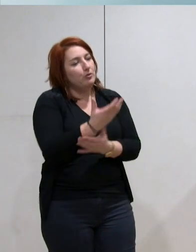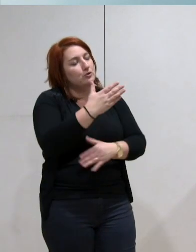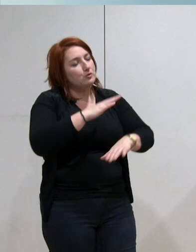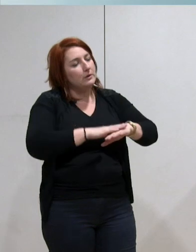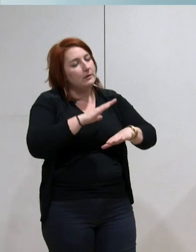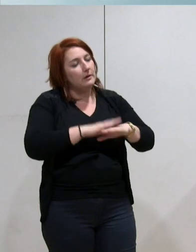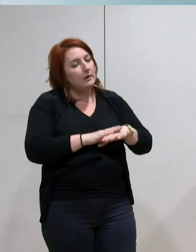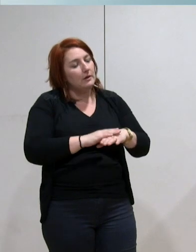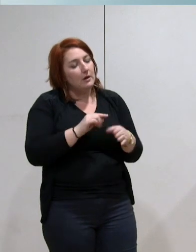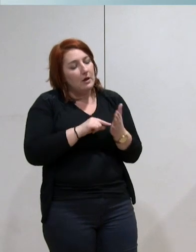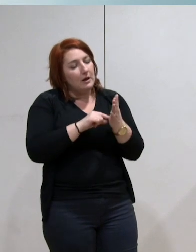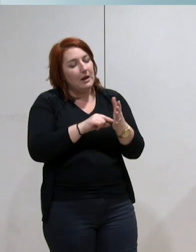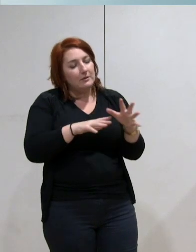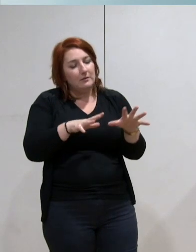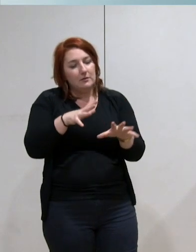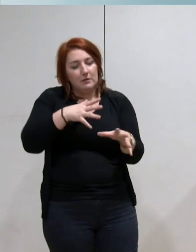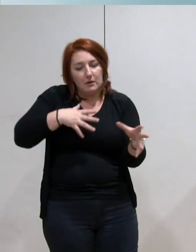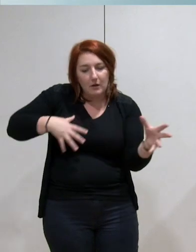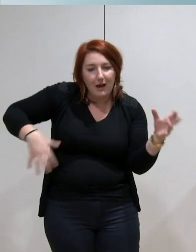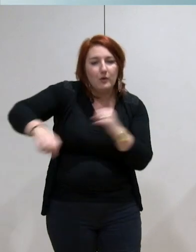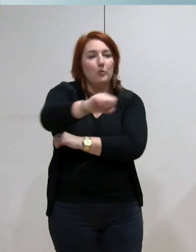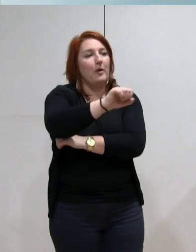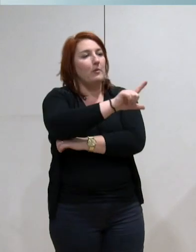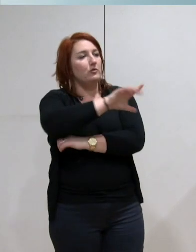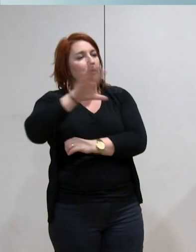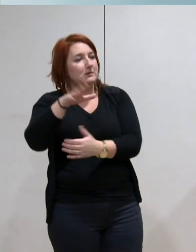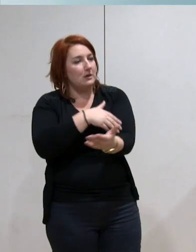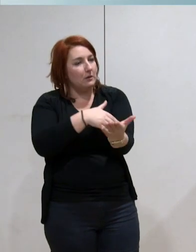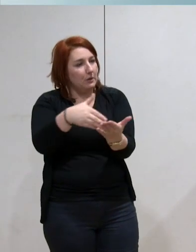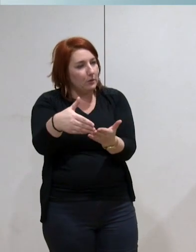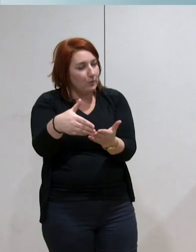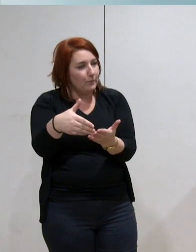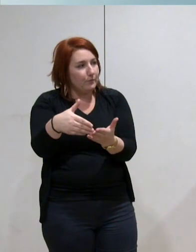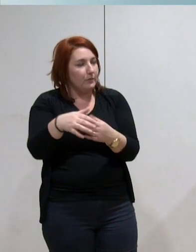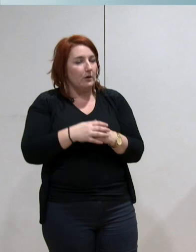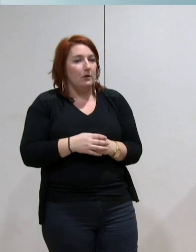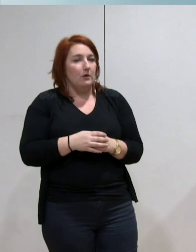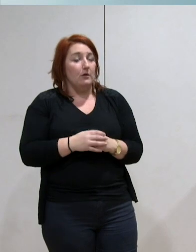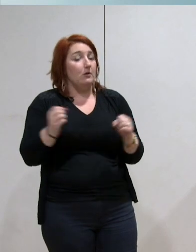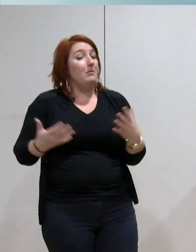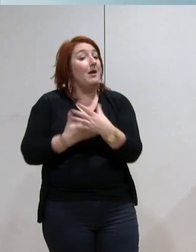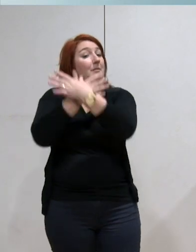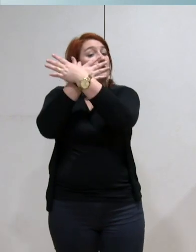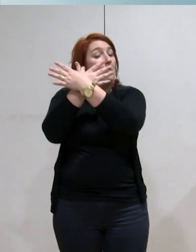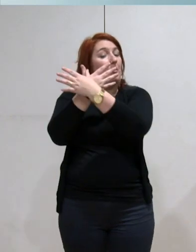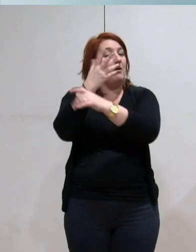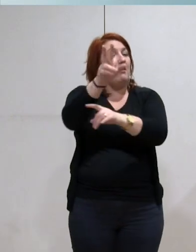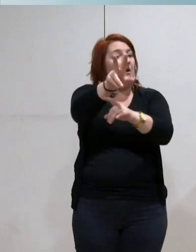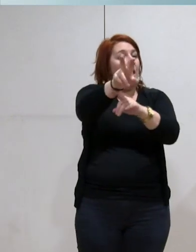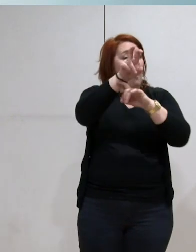25 millions qui la réaffectation enfin la reprise par la métropole d'une partie des